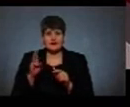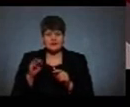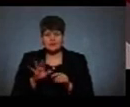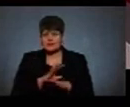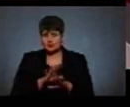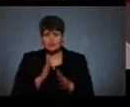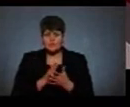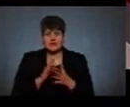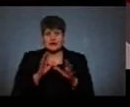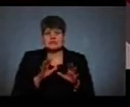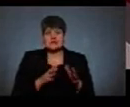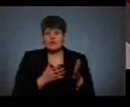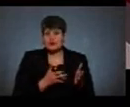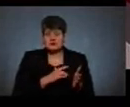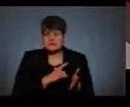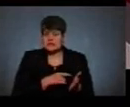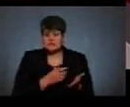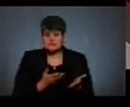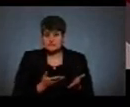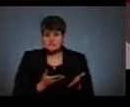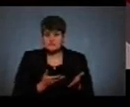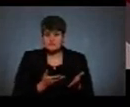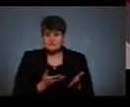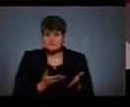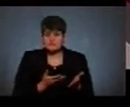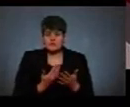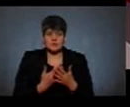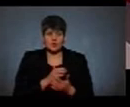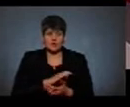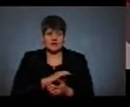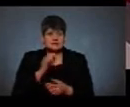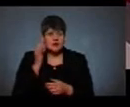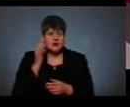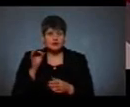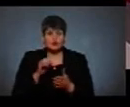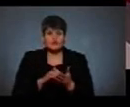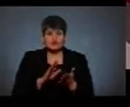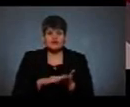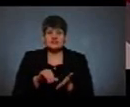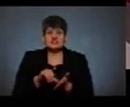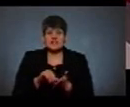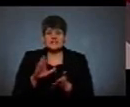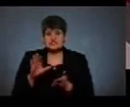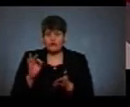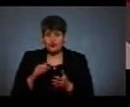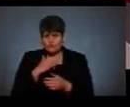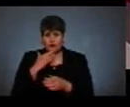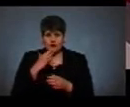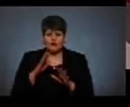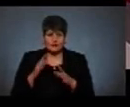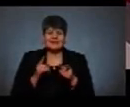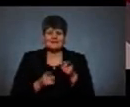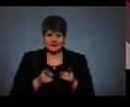такої ж сили, як закон. Зокрема, от юрист згадував про фіксоване членство, і в багатьох випадках